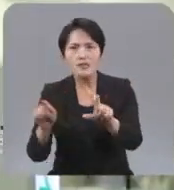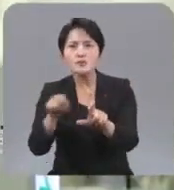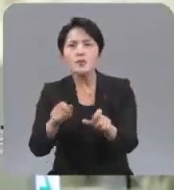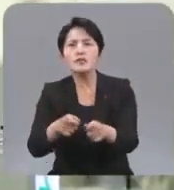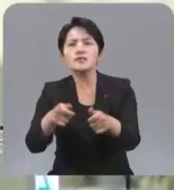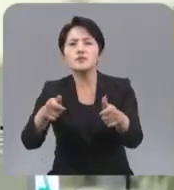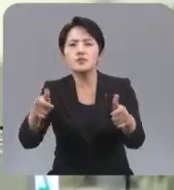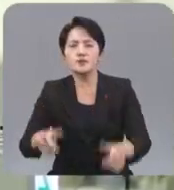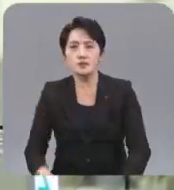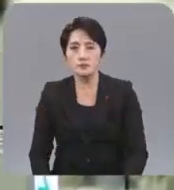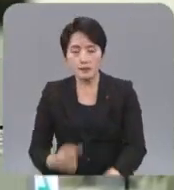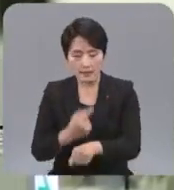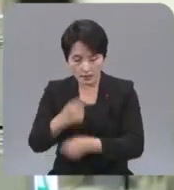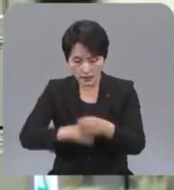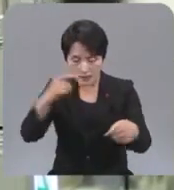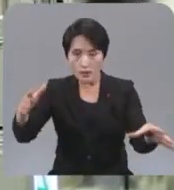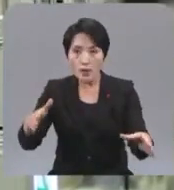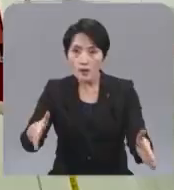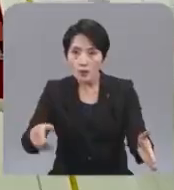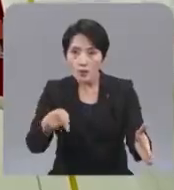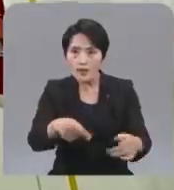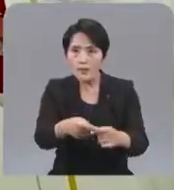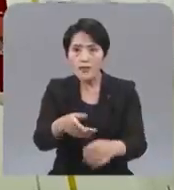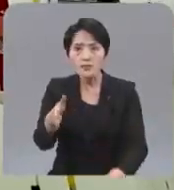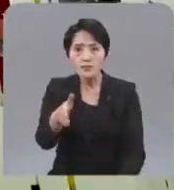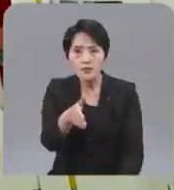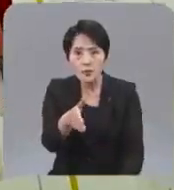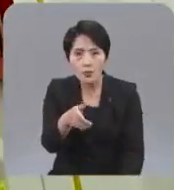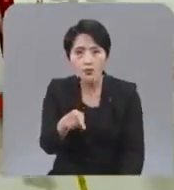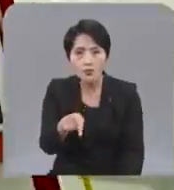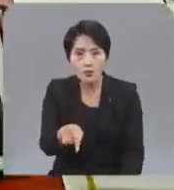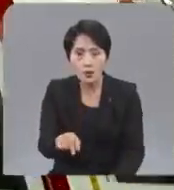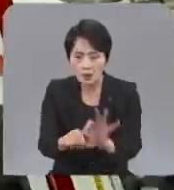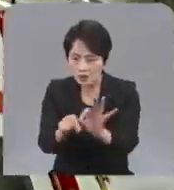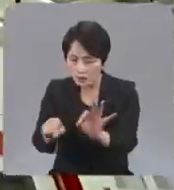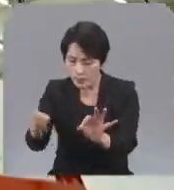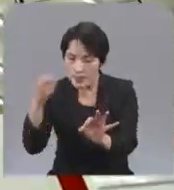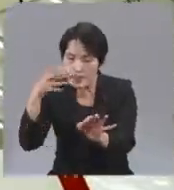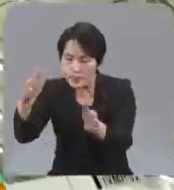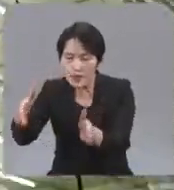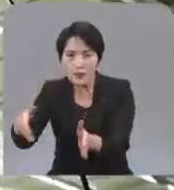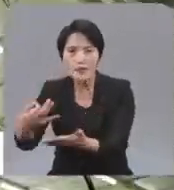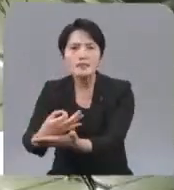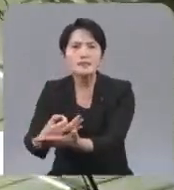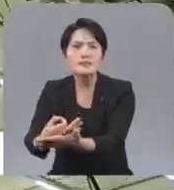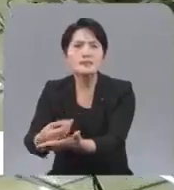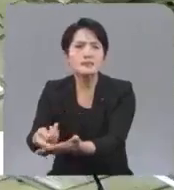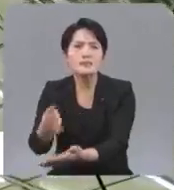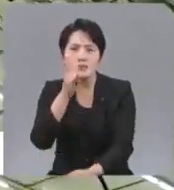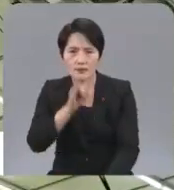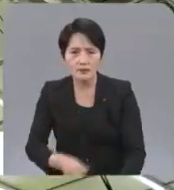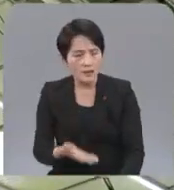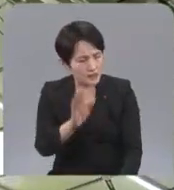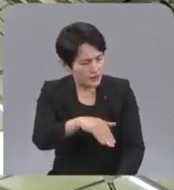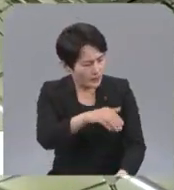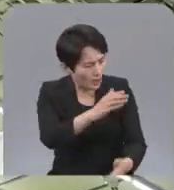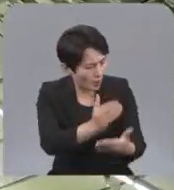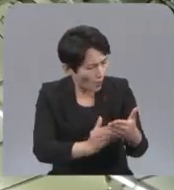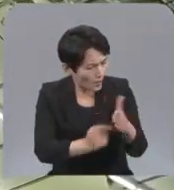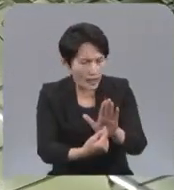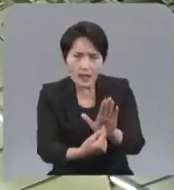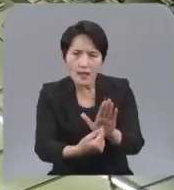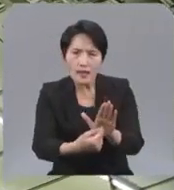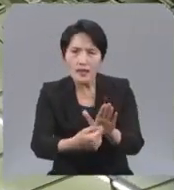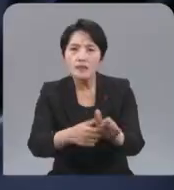はリーマンショックに見舞われた2008年以来15年ぶりです一方去年のくれに